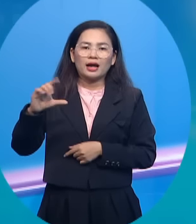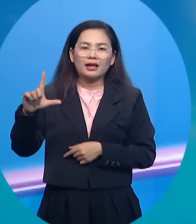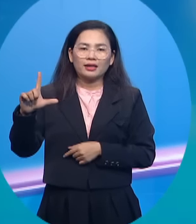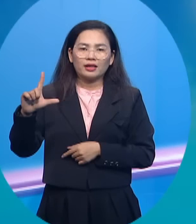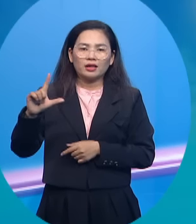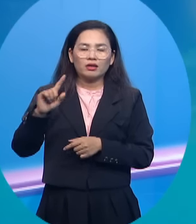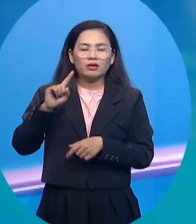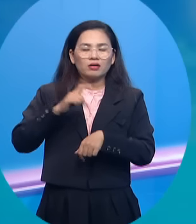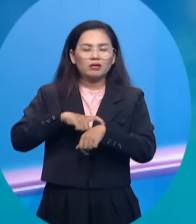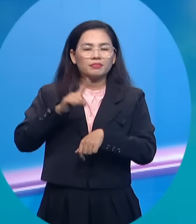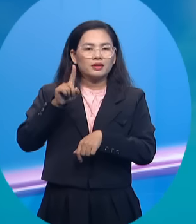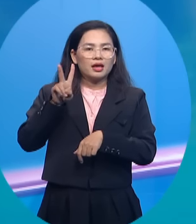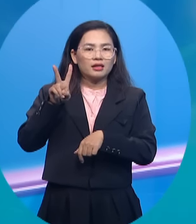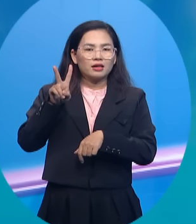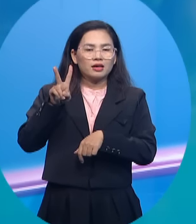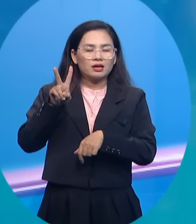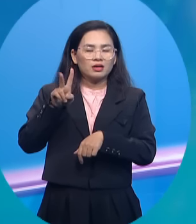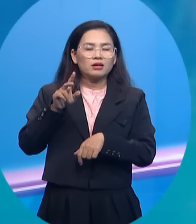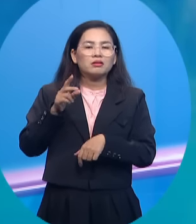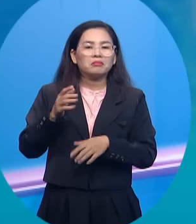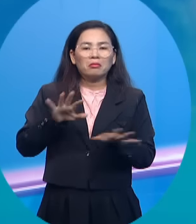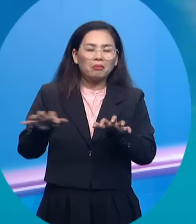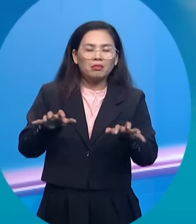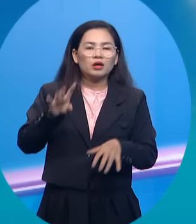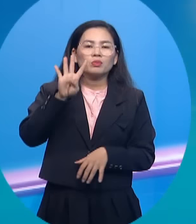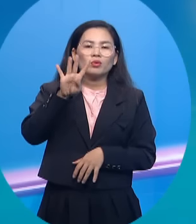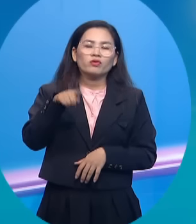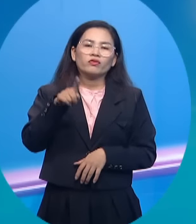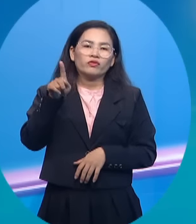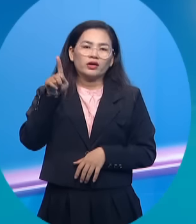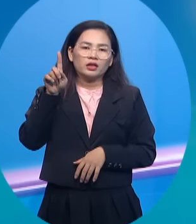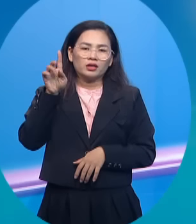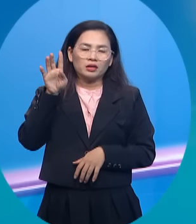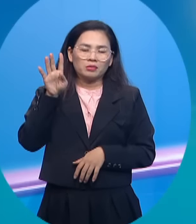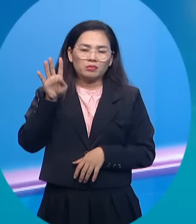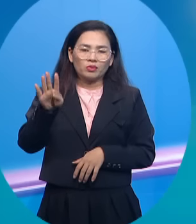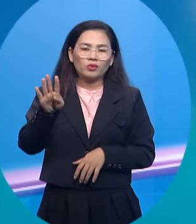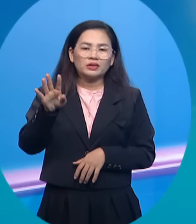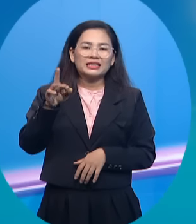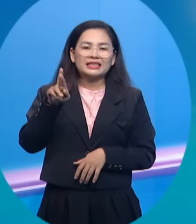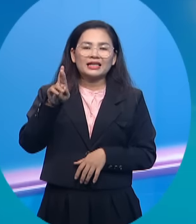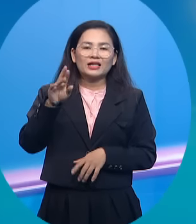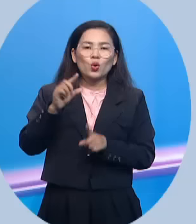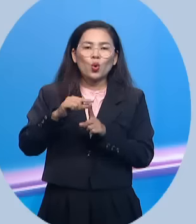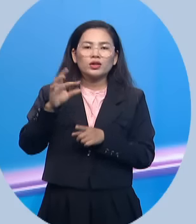giờ 20 phút ngày 12 tháng 8 giờ địa phương. Theo báo cáo ban đầu, không có thương vong.